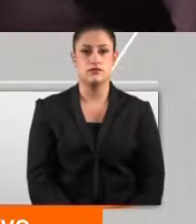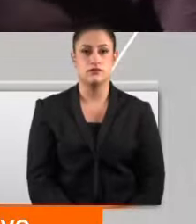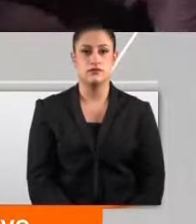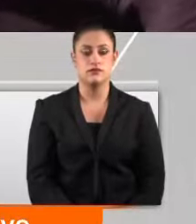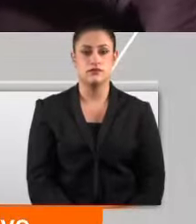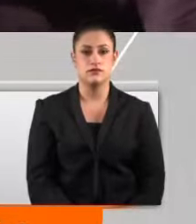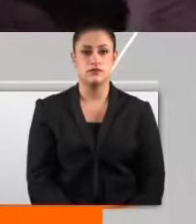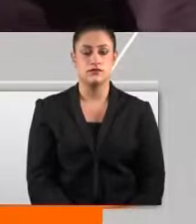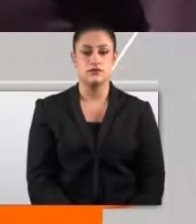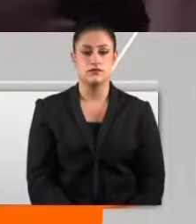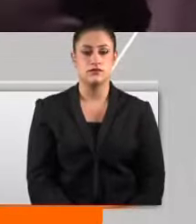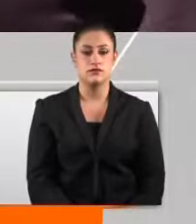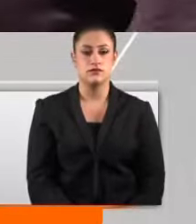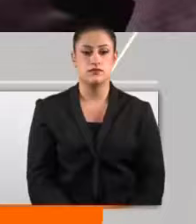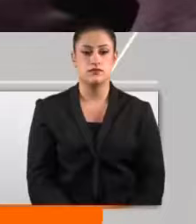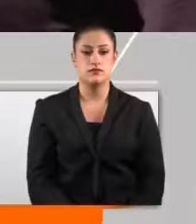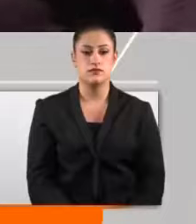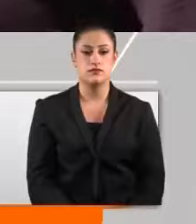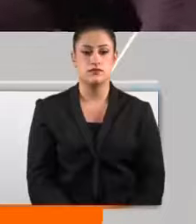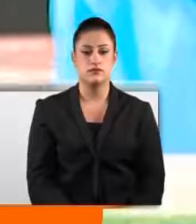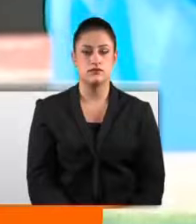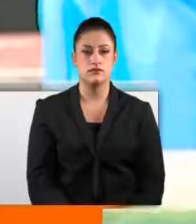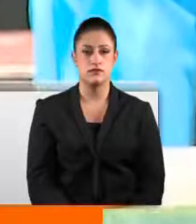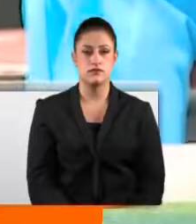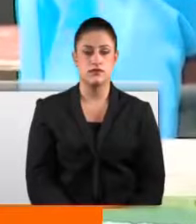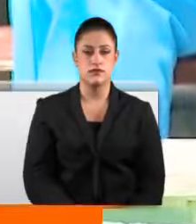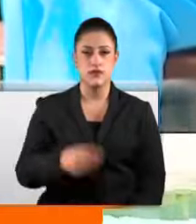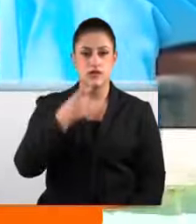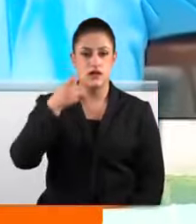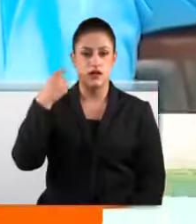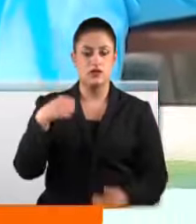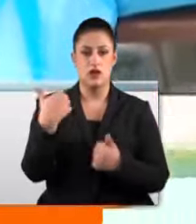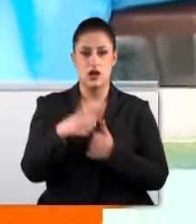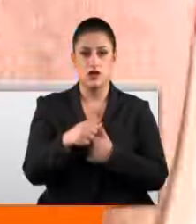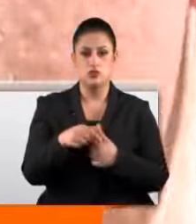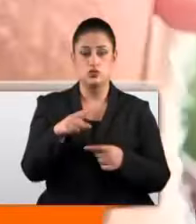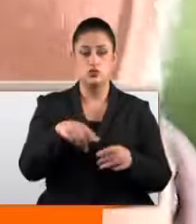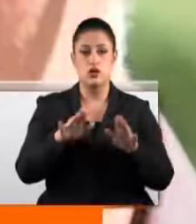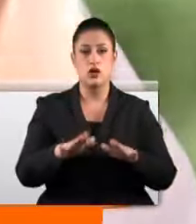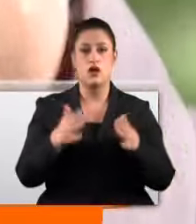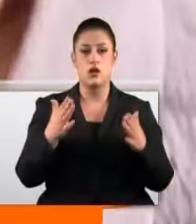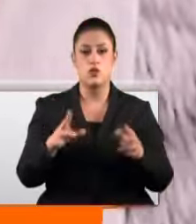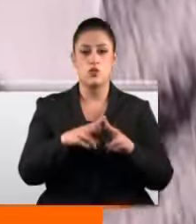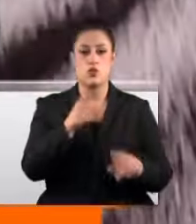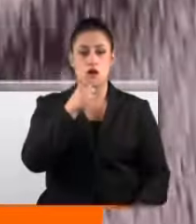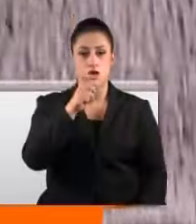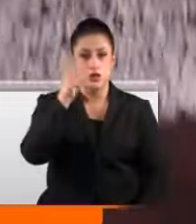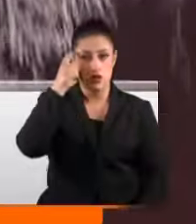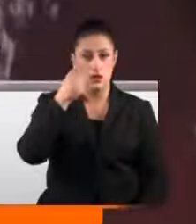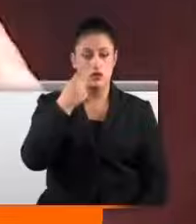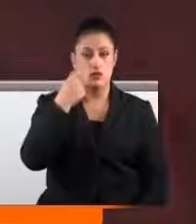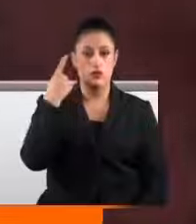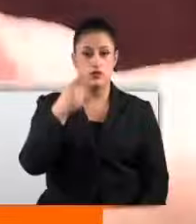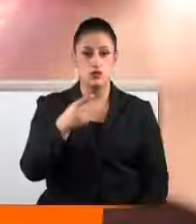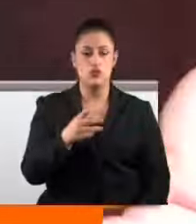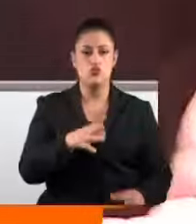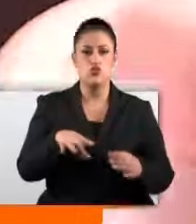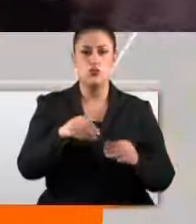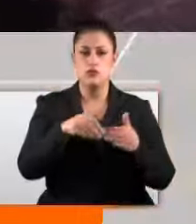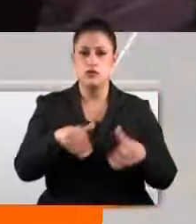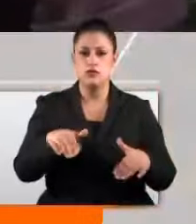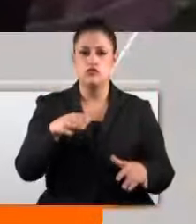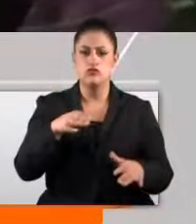Mahkeme icraya verdi ve onları da benden aldılar. Eski eş bununla da kalmadı. Murat Erdem'in iddiasına göre tüm sınırları